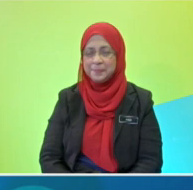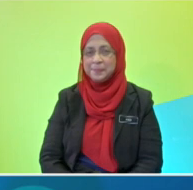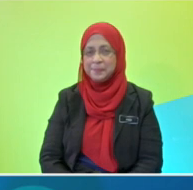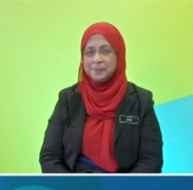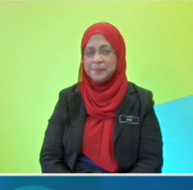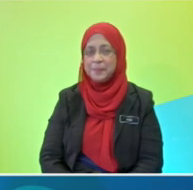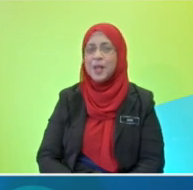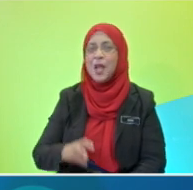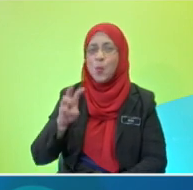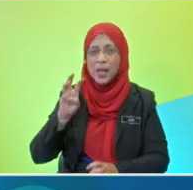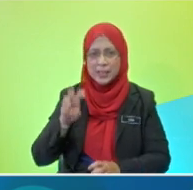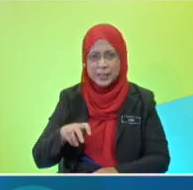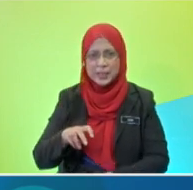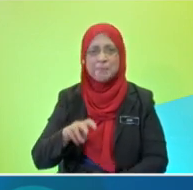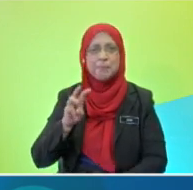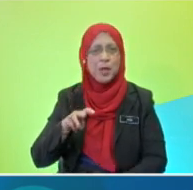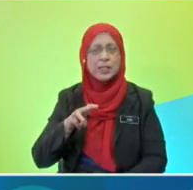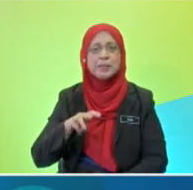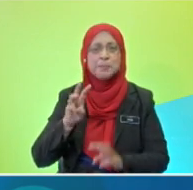wajib wajib